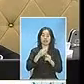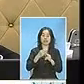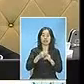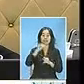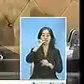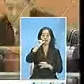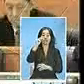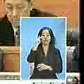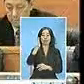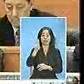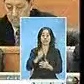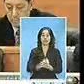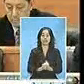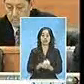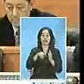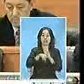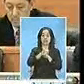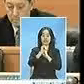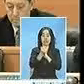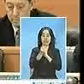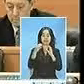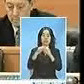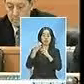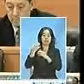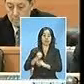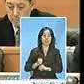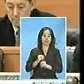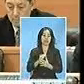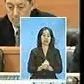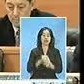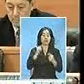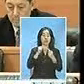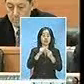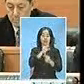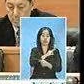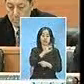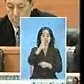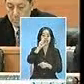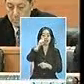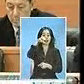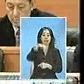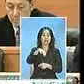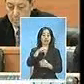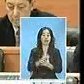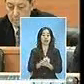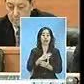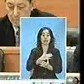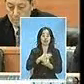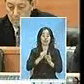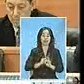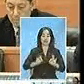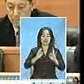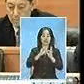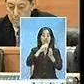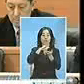นชนวัฒน์ปัญญาจันทบุรีประชาธิปัตย์ในฐานะสมาชิกรัฐสภาผมจำเป็นต้องขอโ